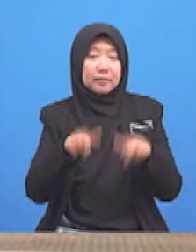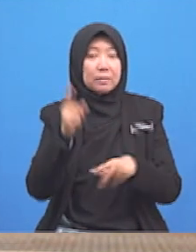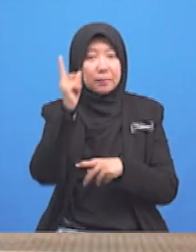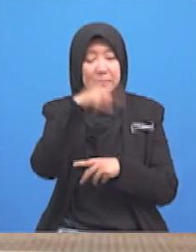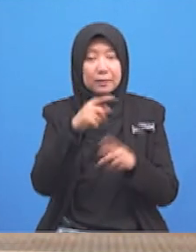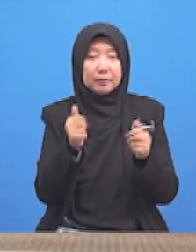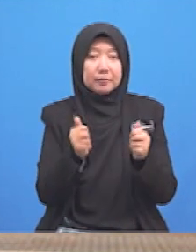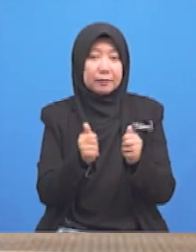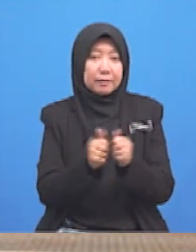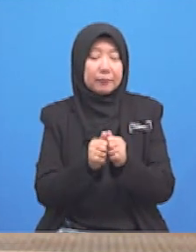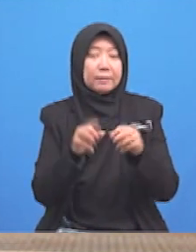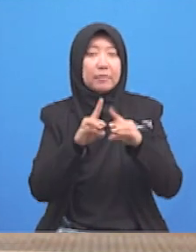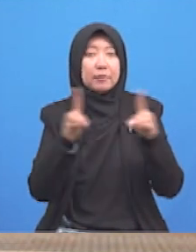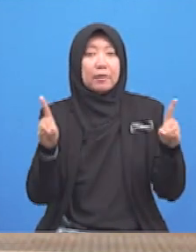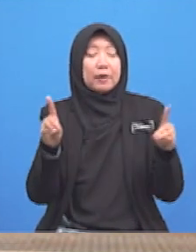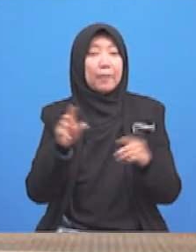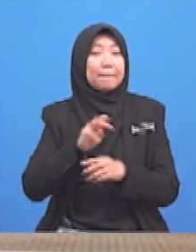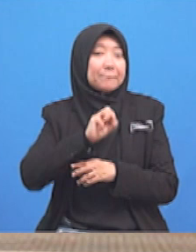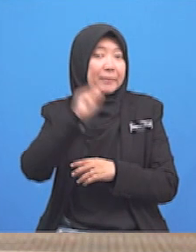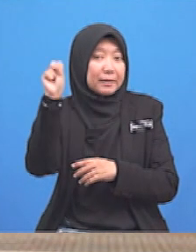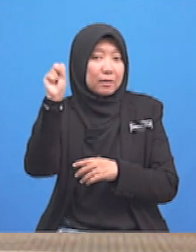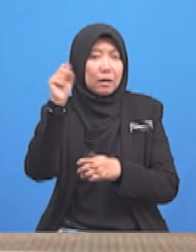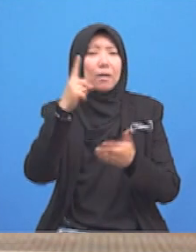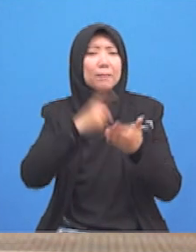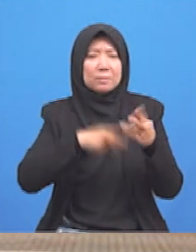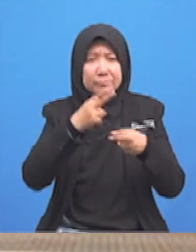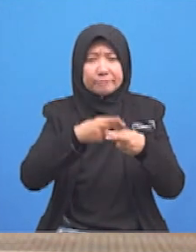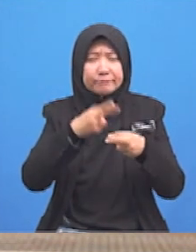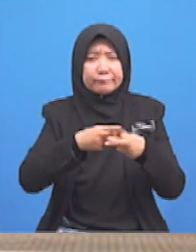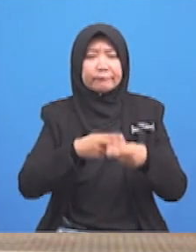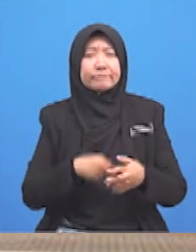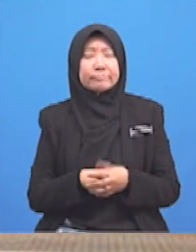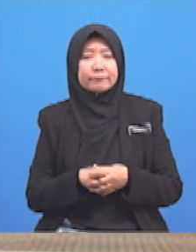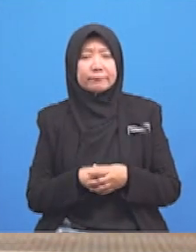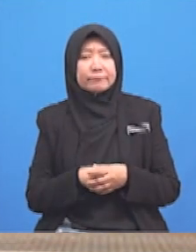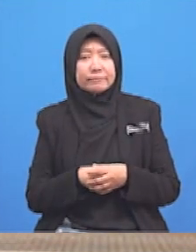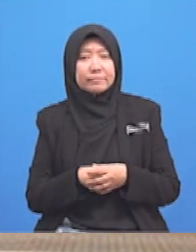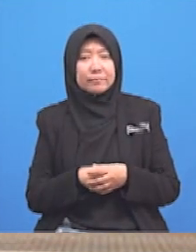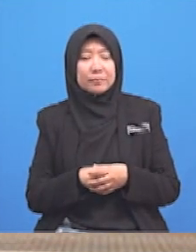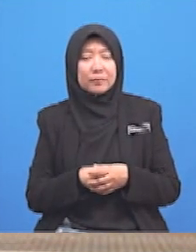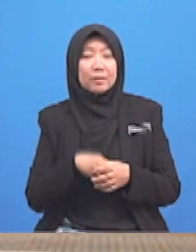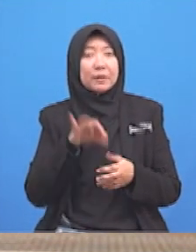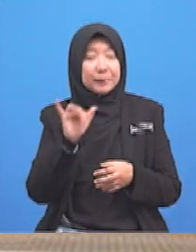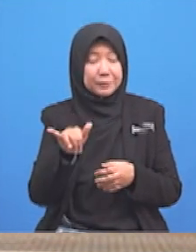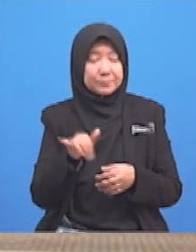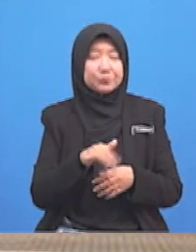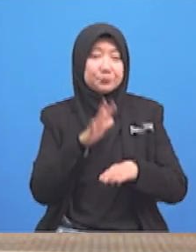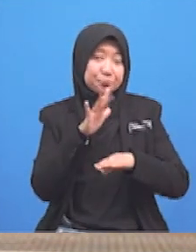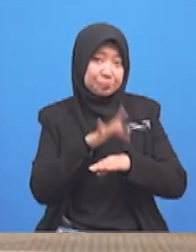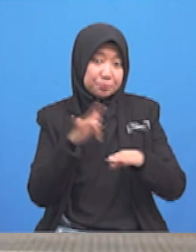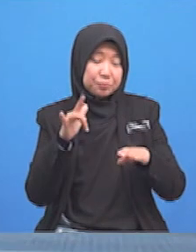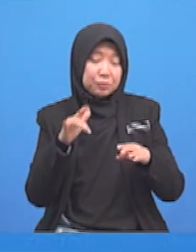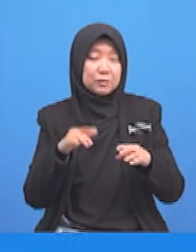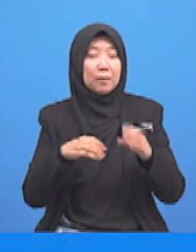dengan Dataran Merdeka. Apakah nama bangunan ini? Ya, murid-murid, nama bangunan ini